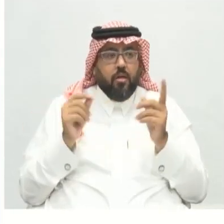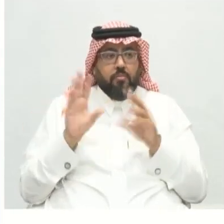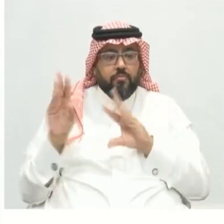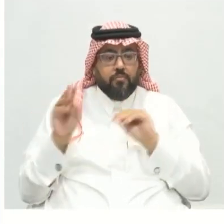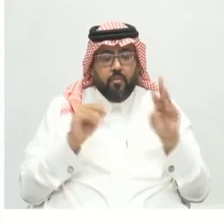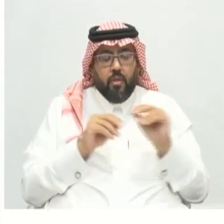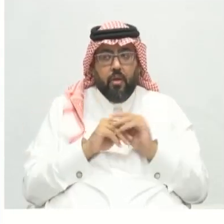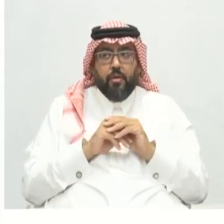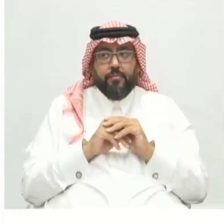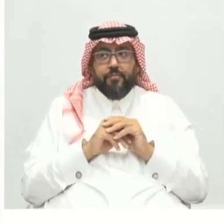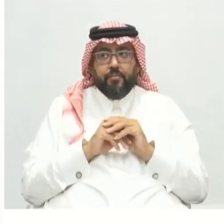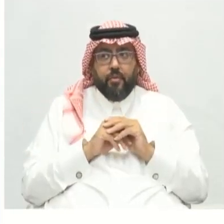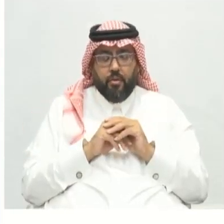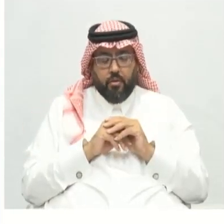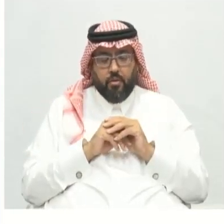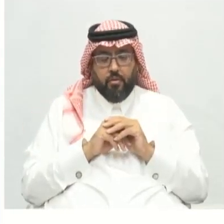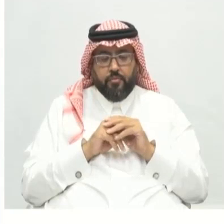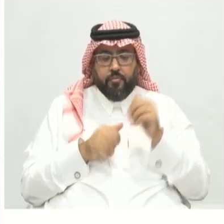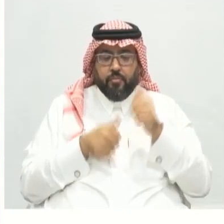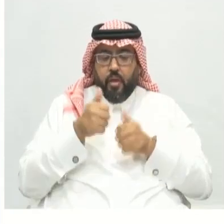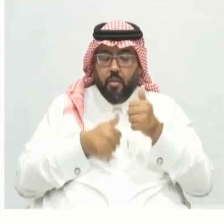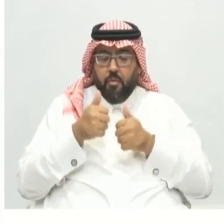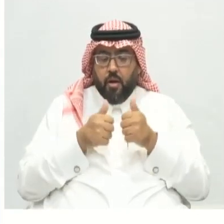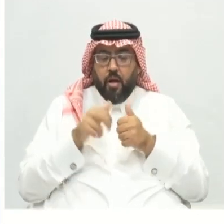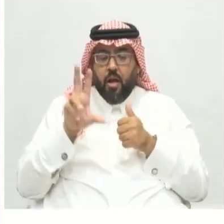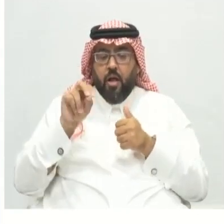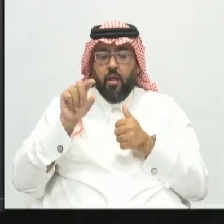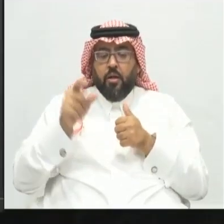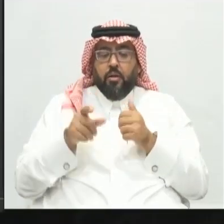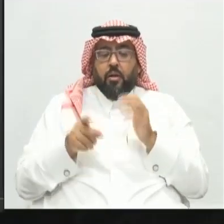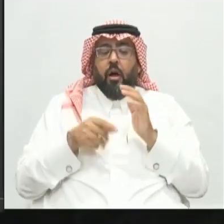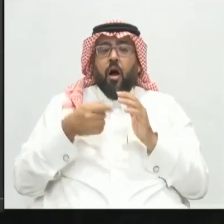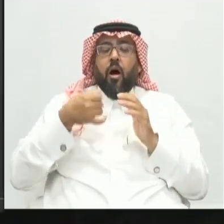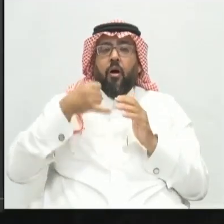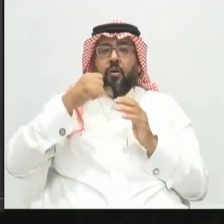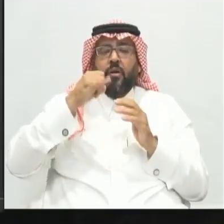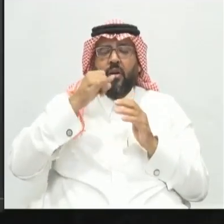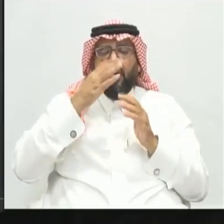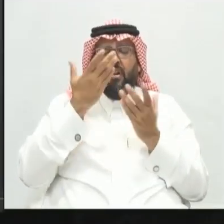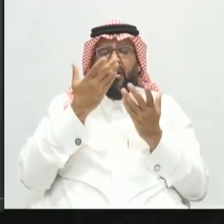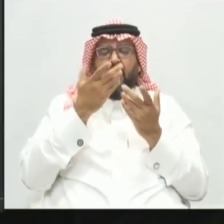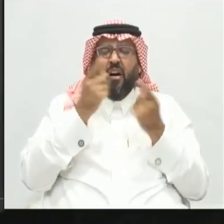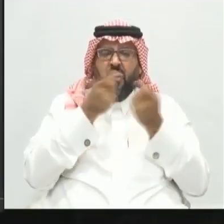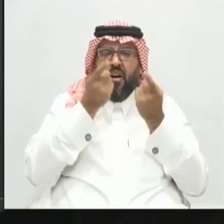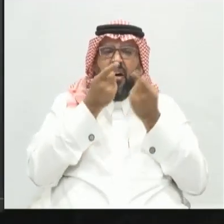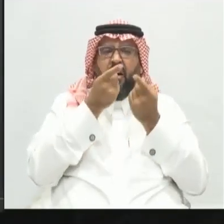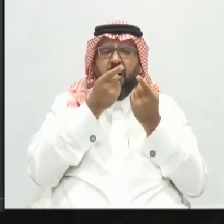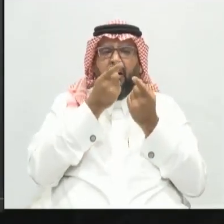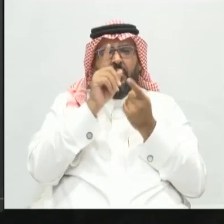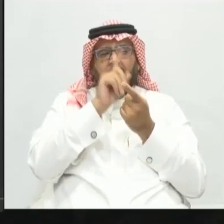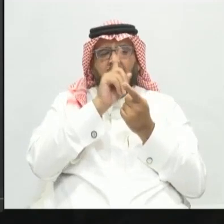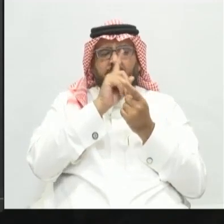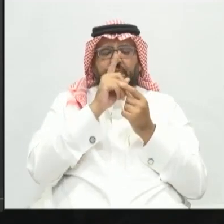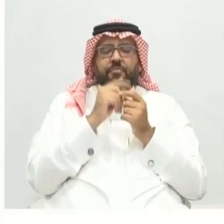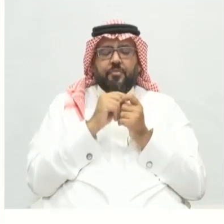الحدثين اذا هل تستطيع اختبار القدرات العامه من اول ثانوي مثلا اذا لا